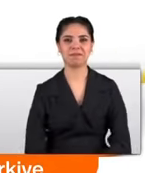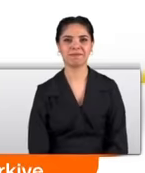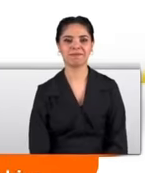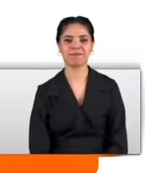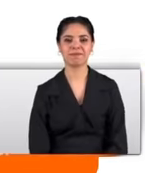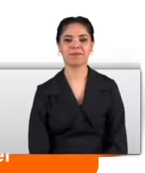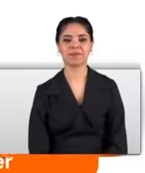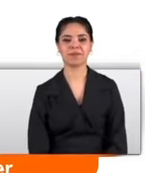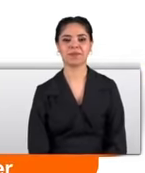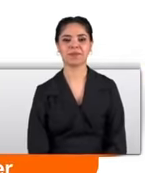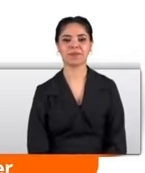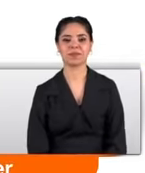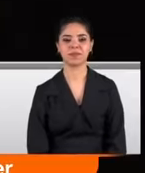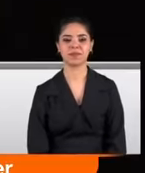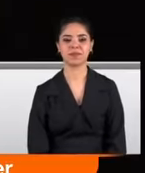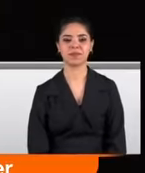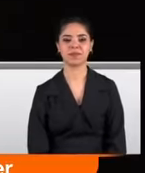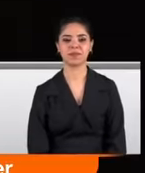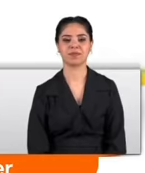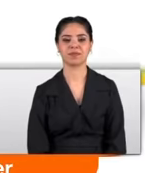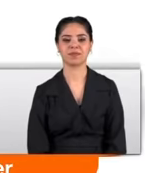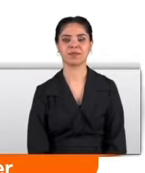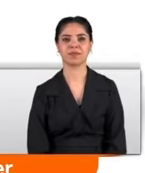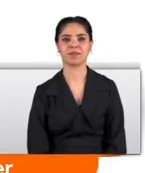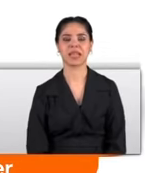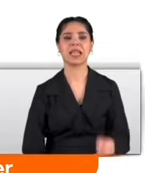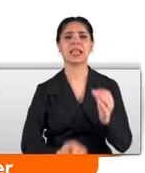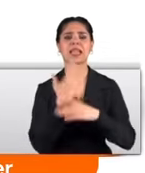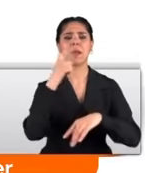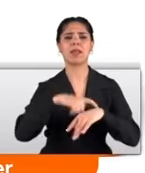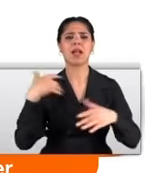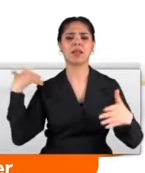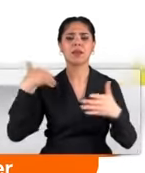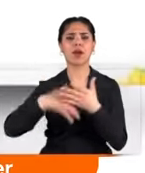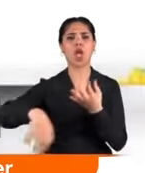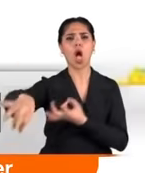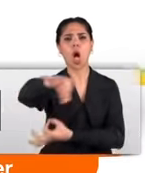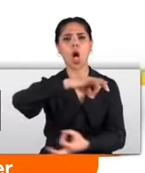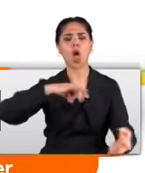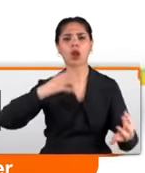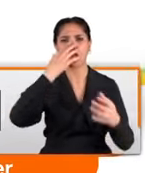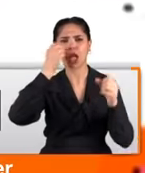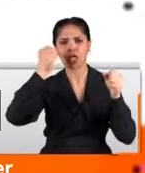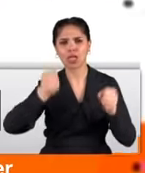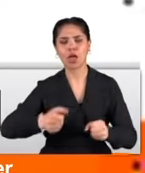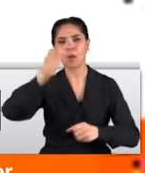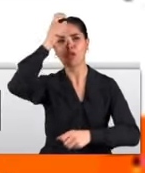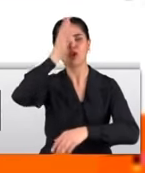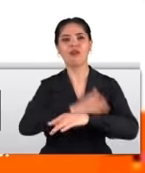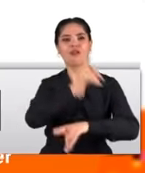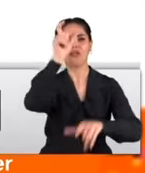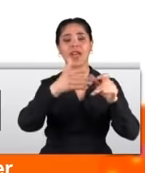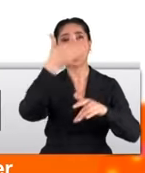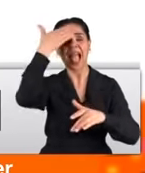bir şeyler dönüyor ama. Polonya bak, üçüncüyü yapma. Sabaha kadar organize bir nöbet tutan yüz binlerce Türk emeklerine